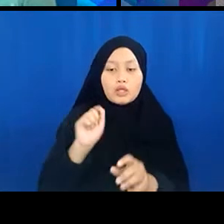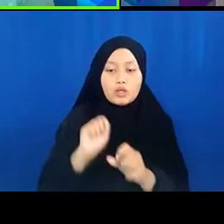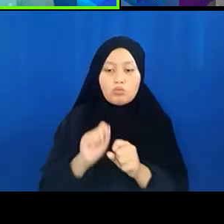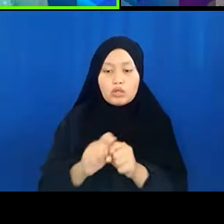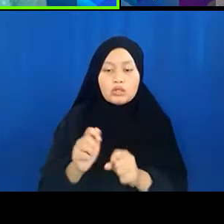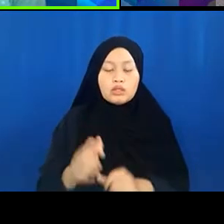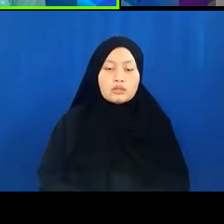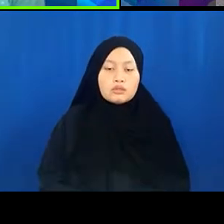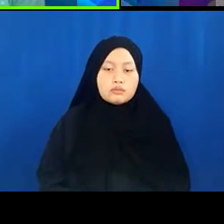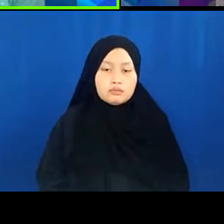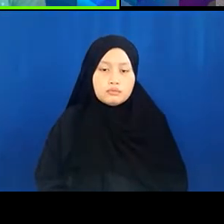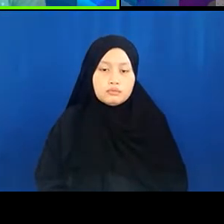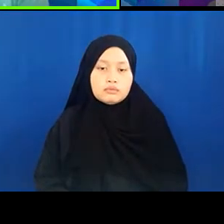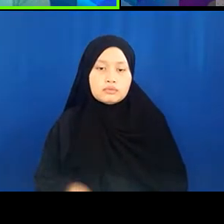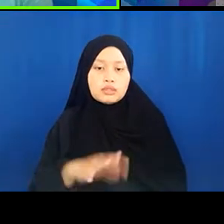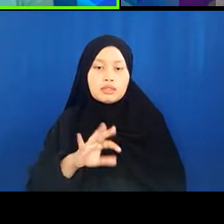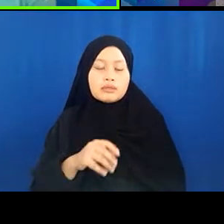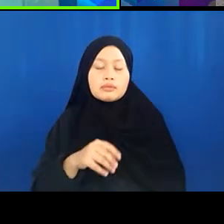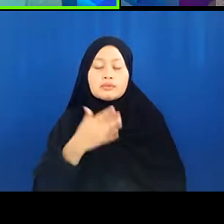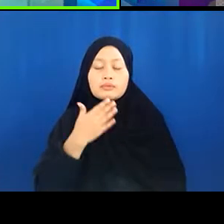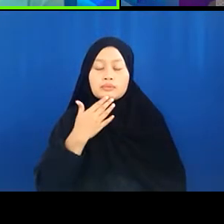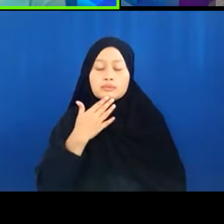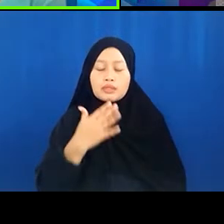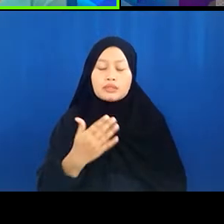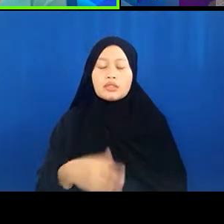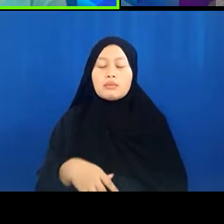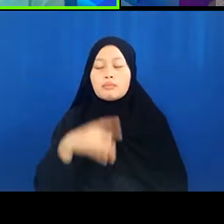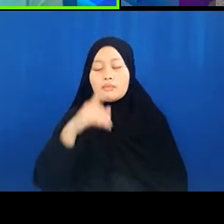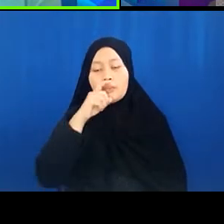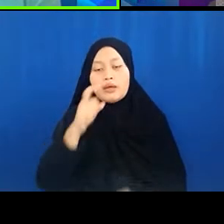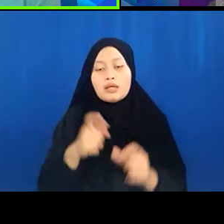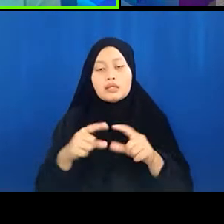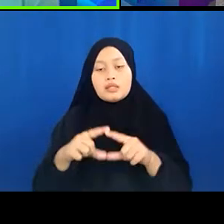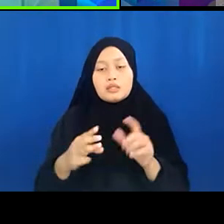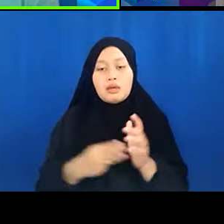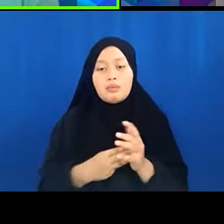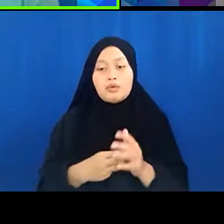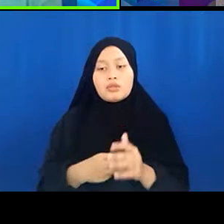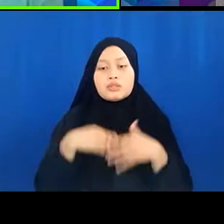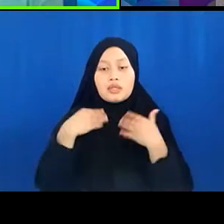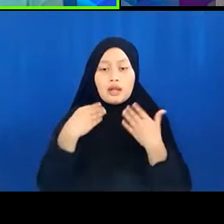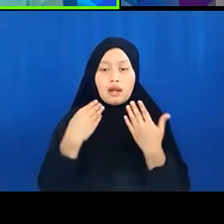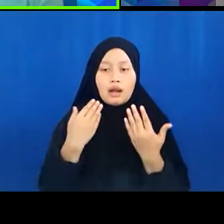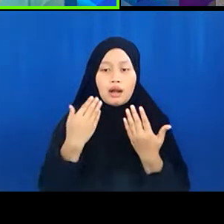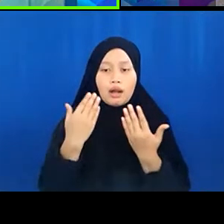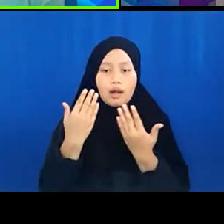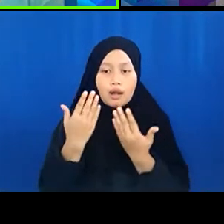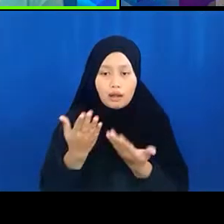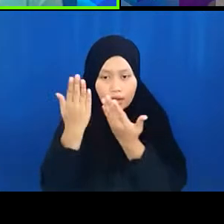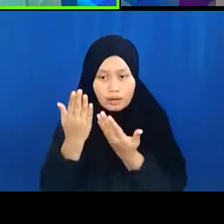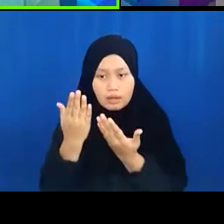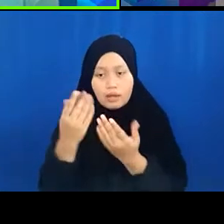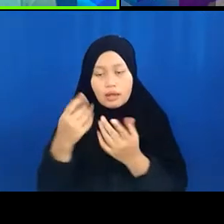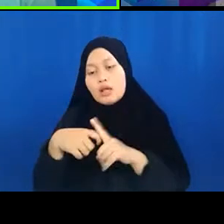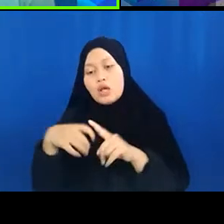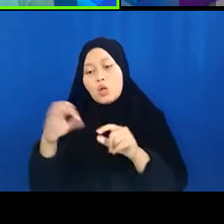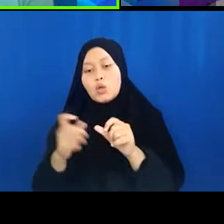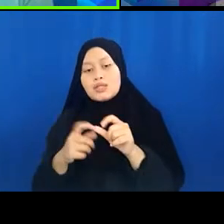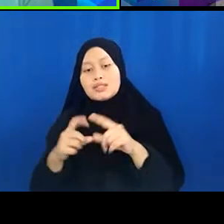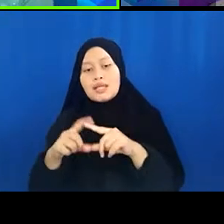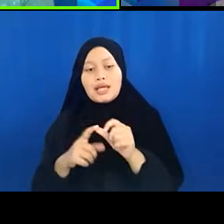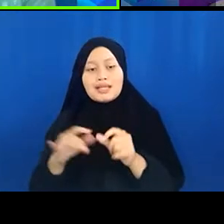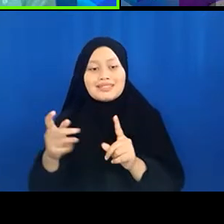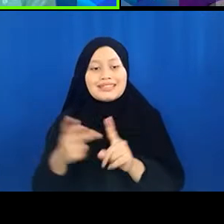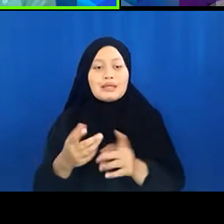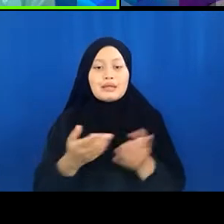Baik terima kasih Pak Samuel Eh ini saya persilahkan ke Pak Kosasih dan kemudian Pak Dani